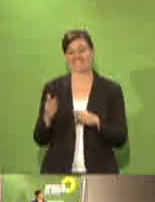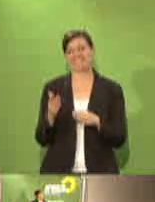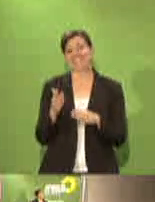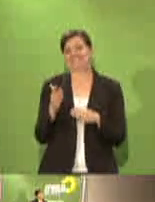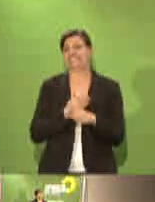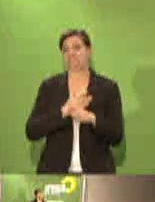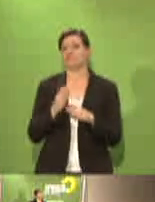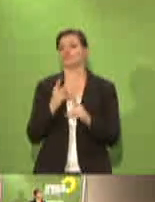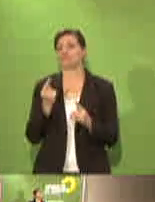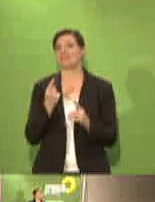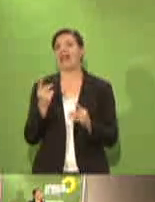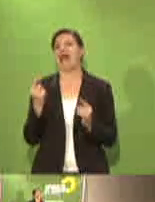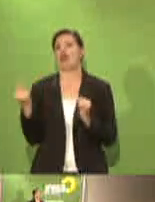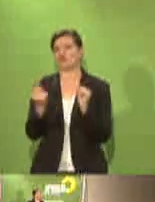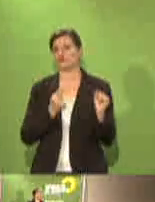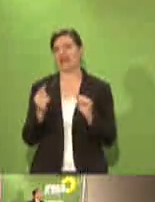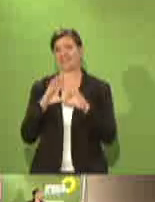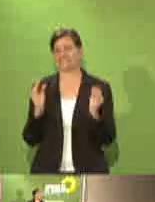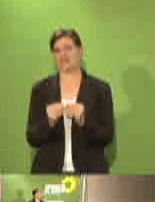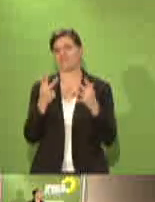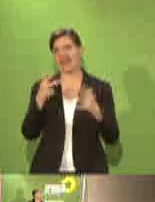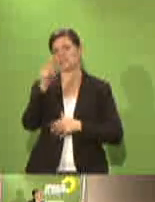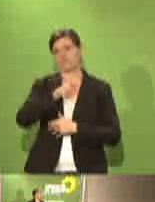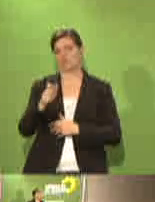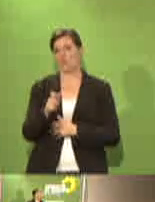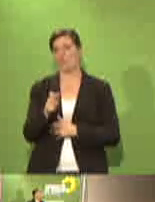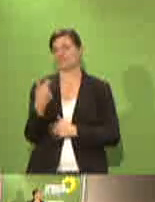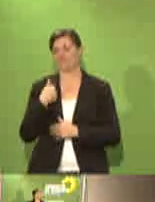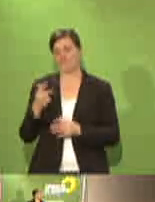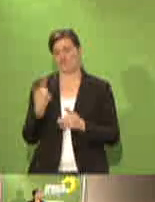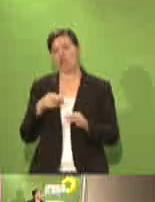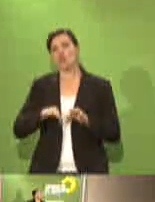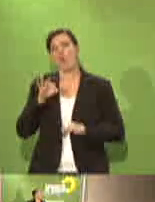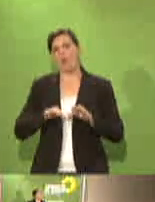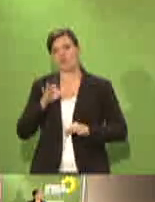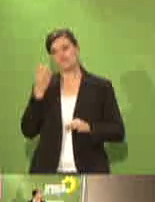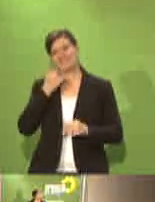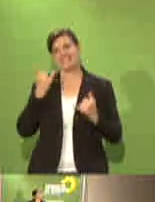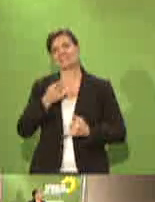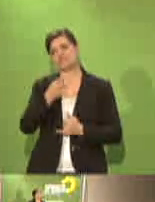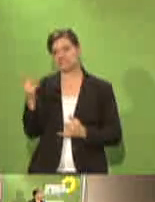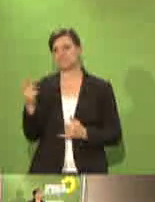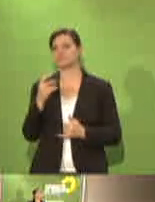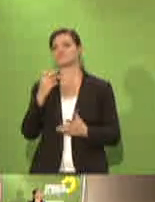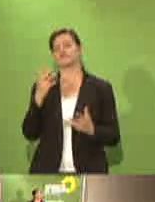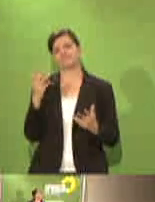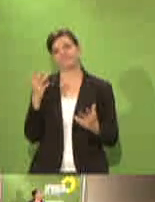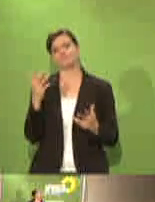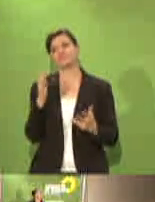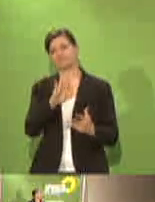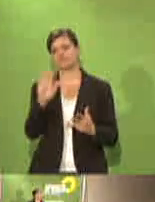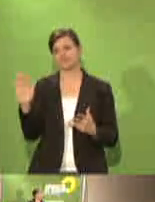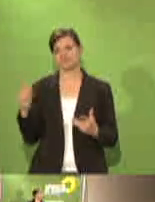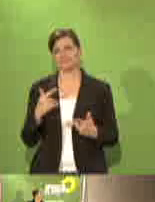wir eben eine Aussprache von 8 Personen, die wir dann hier vorne ziehen. Da bitten wir euch auch jetzt schon um die